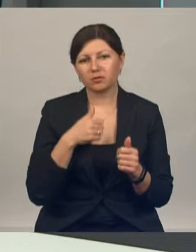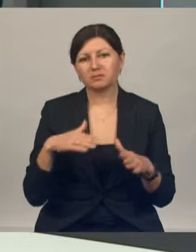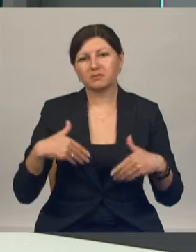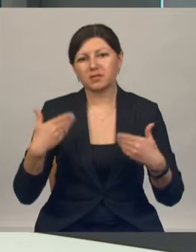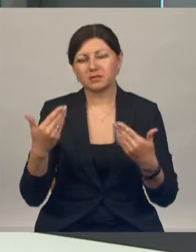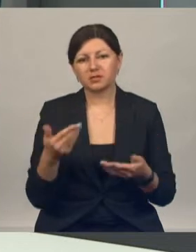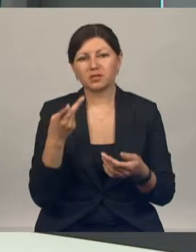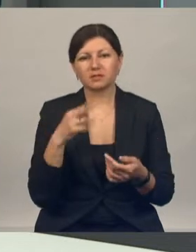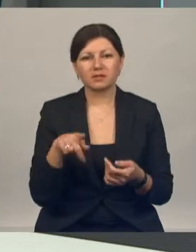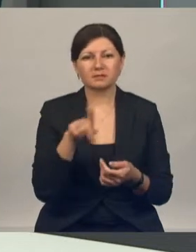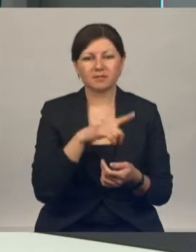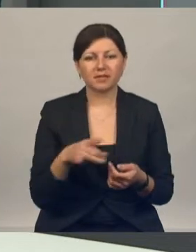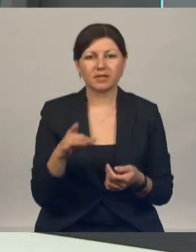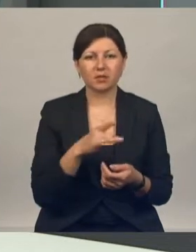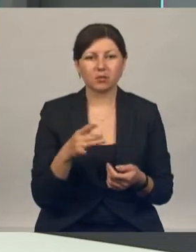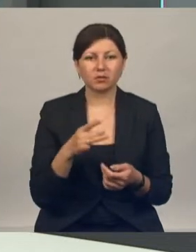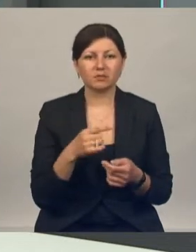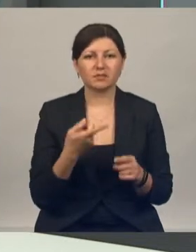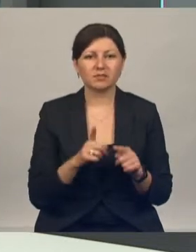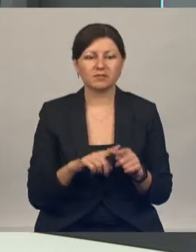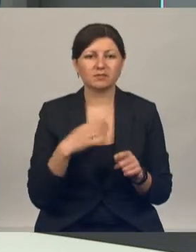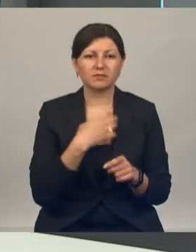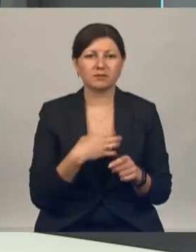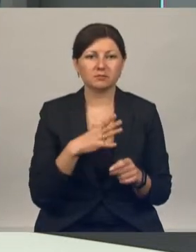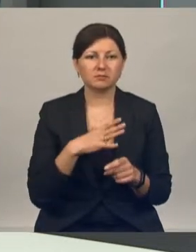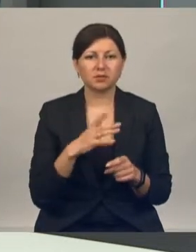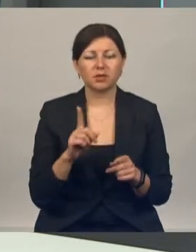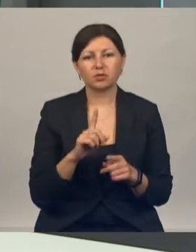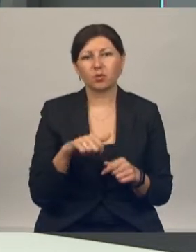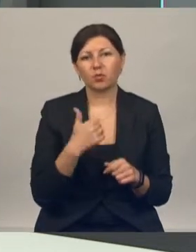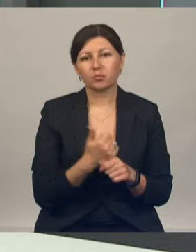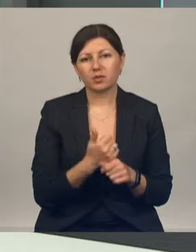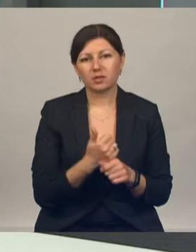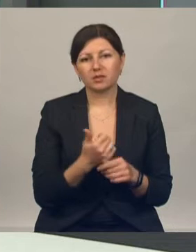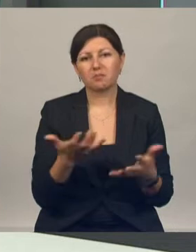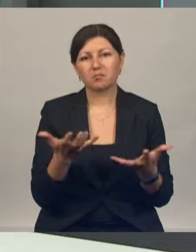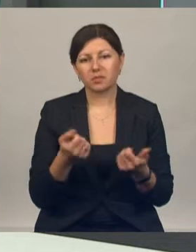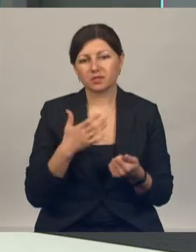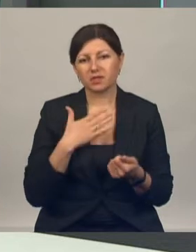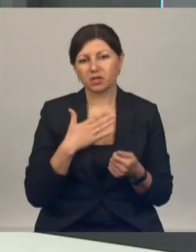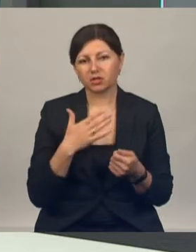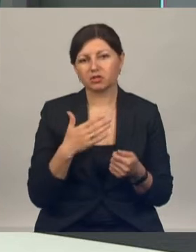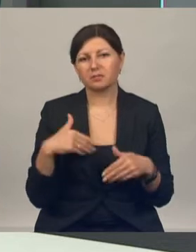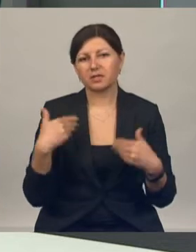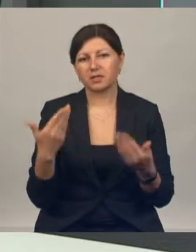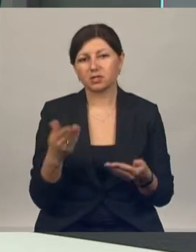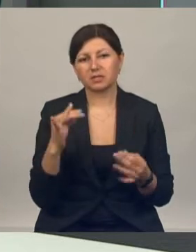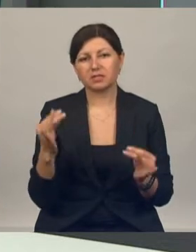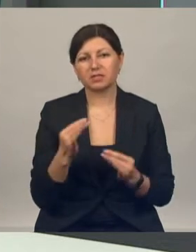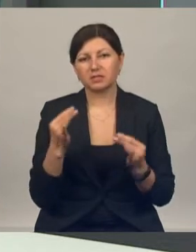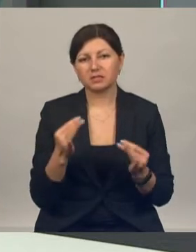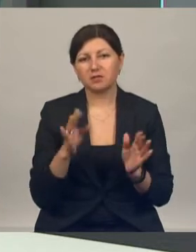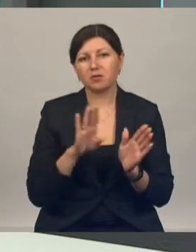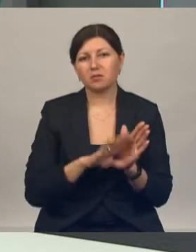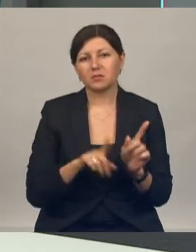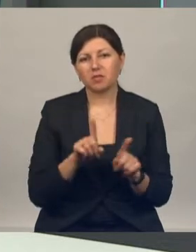предложение для ряда регионов. Здесь ключевым моментом было то, что господин губернатор принял наше предложение и заинтересовался, потому что без